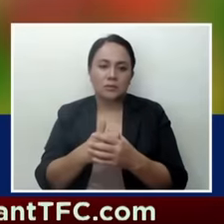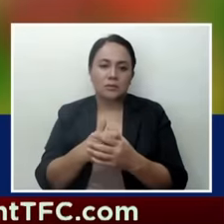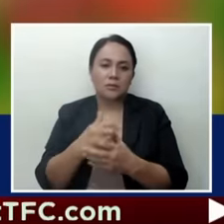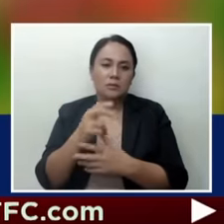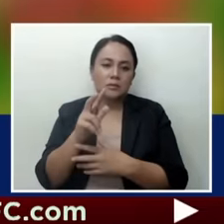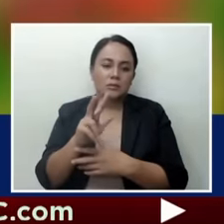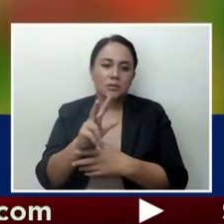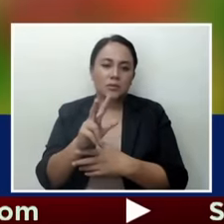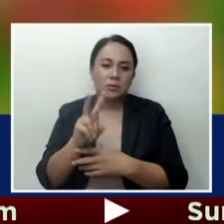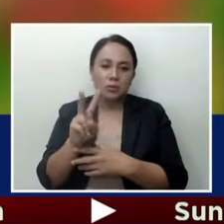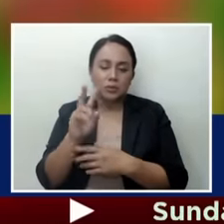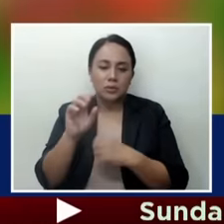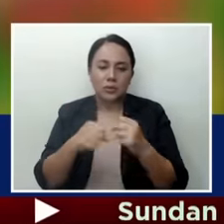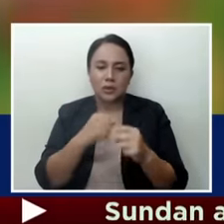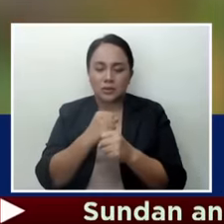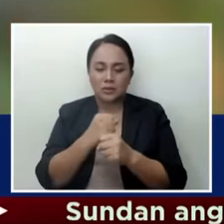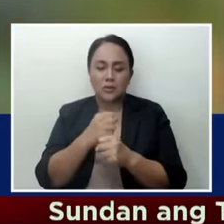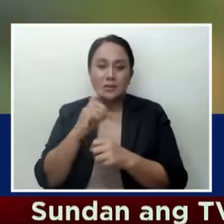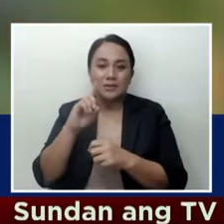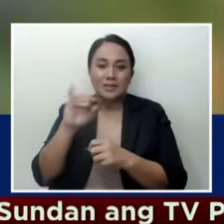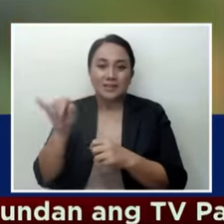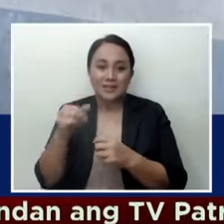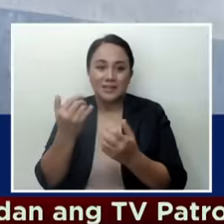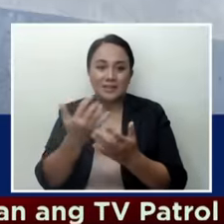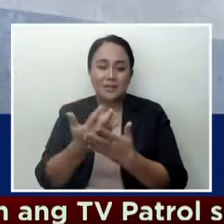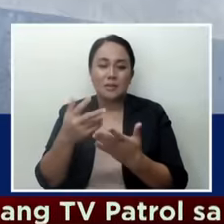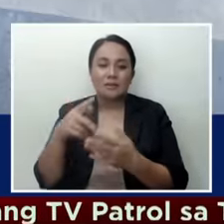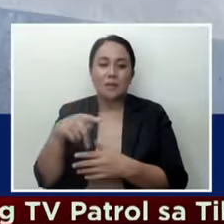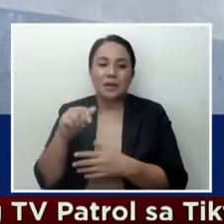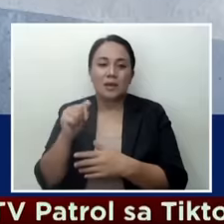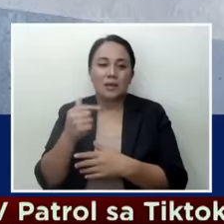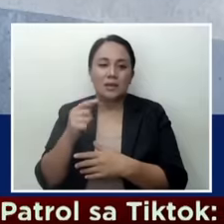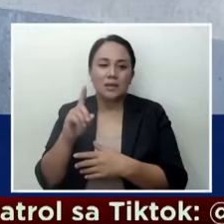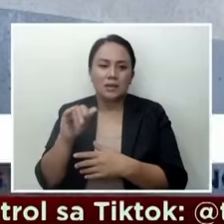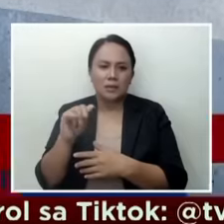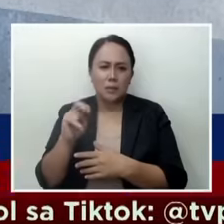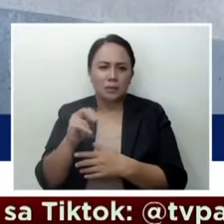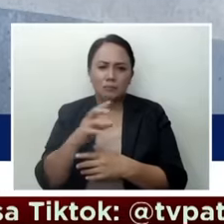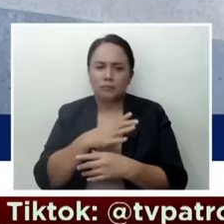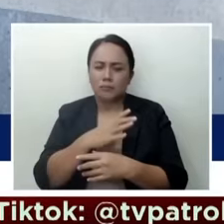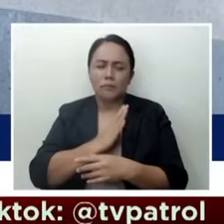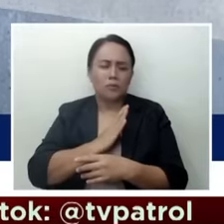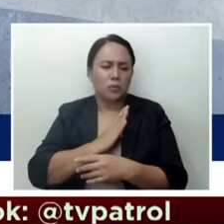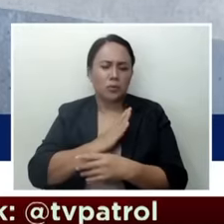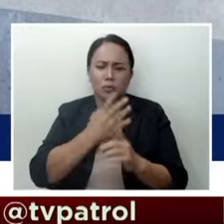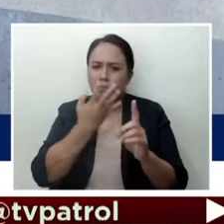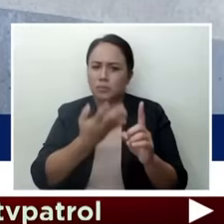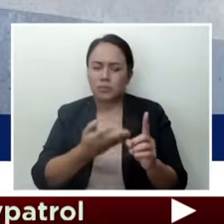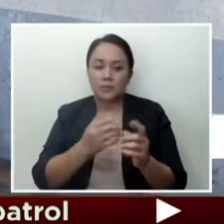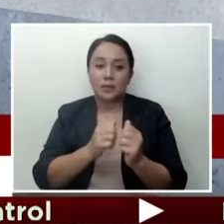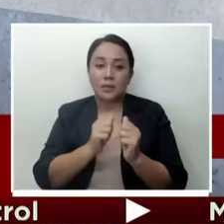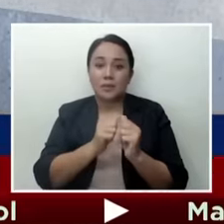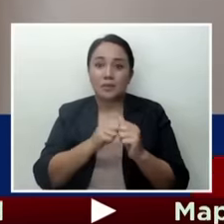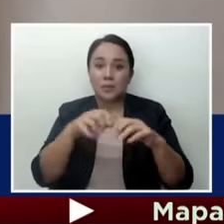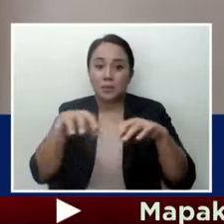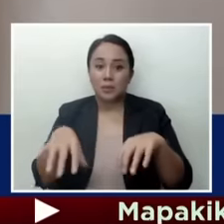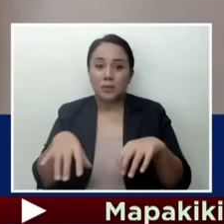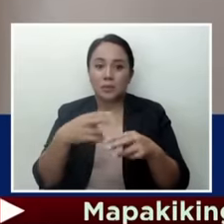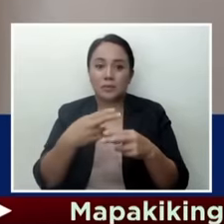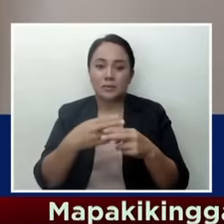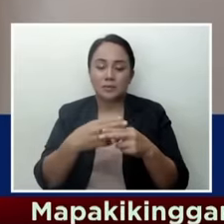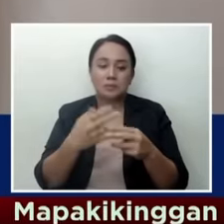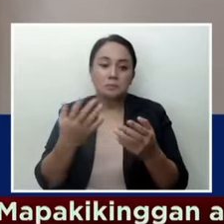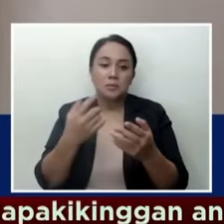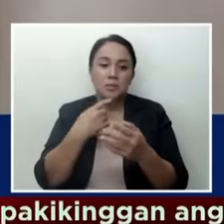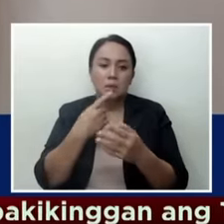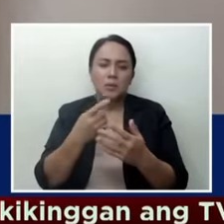Walker na nag-umpisa noon sa Pagadian City. Okay mas Johnny, butan ka tao. Sabi ng dati niyang kapitbahay na si Johnard,